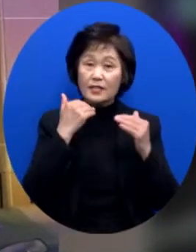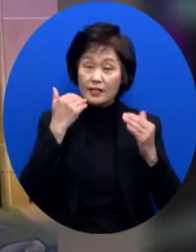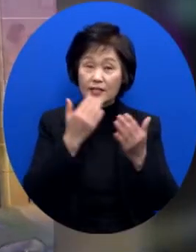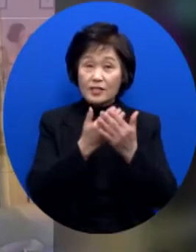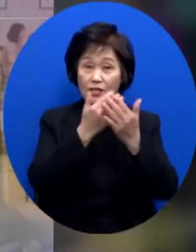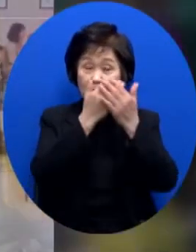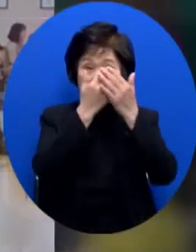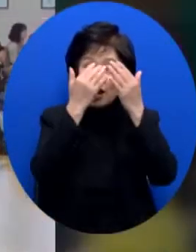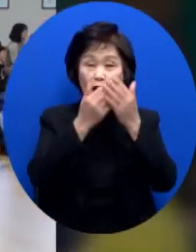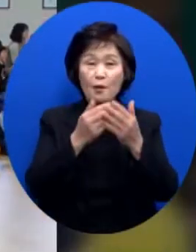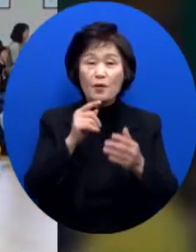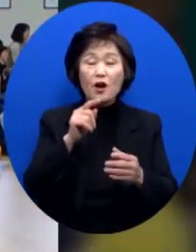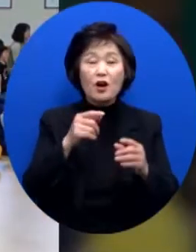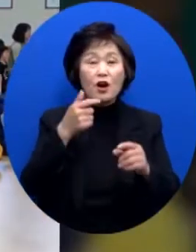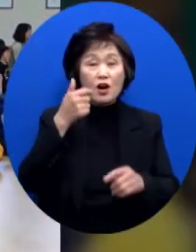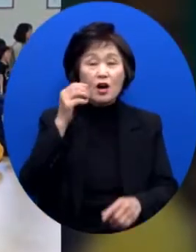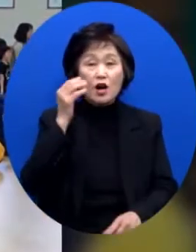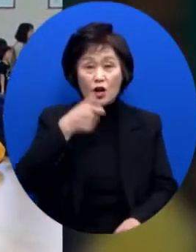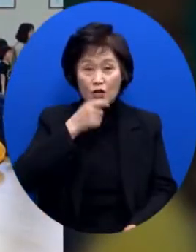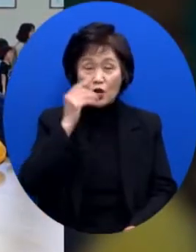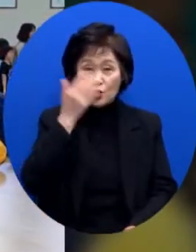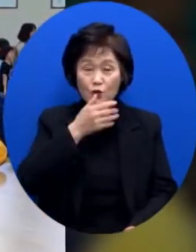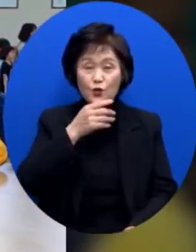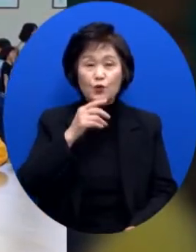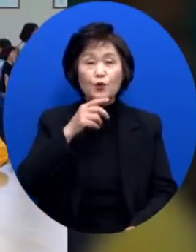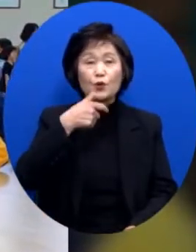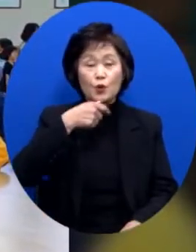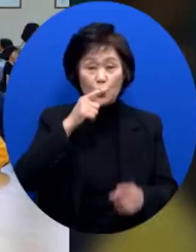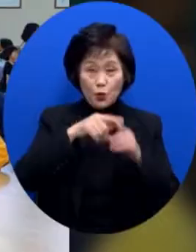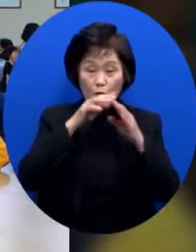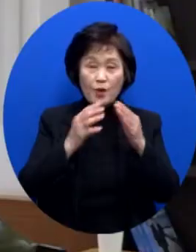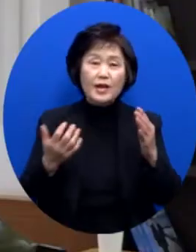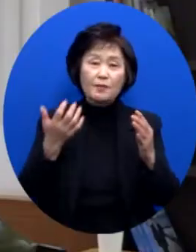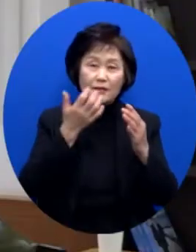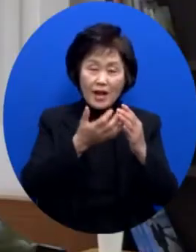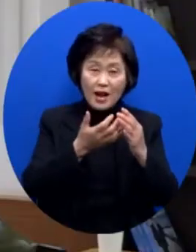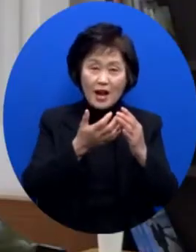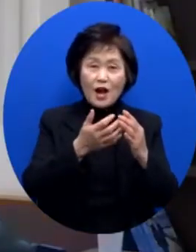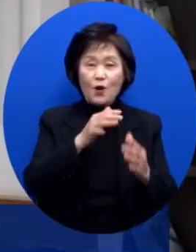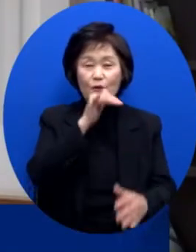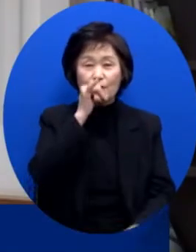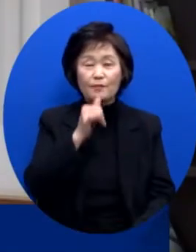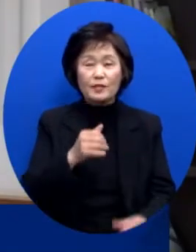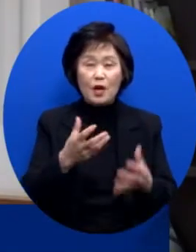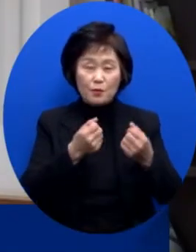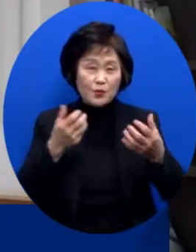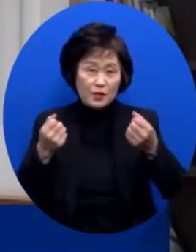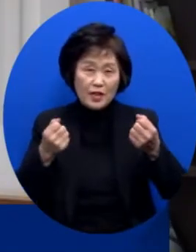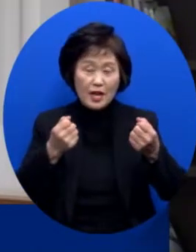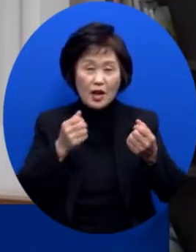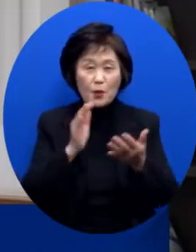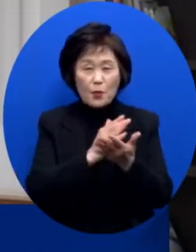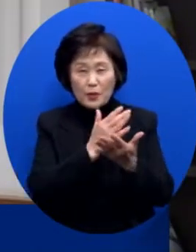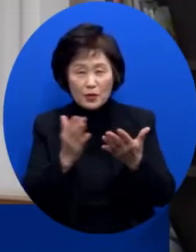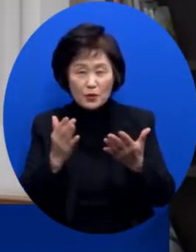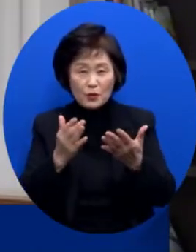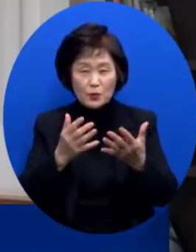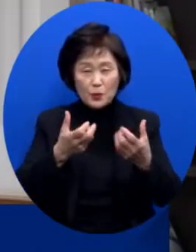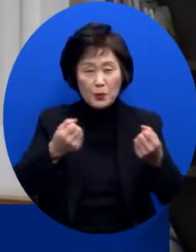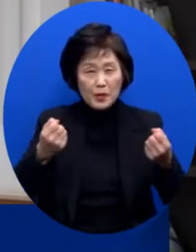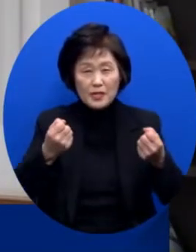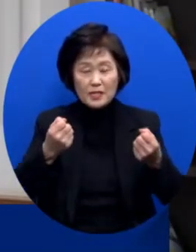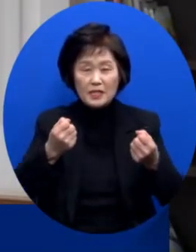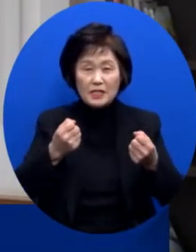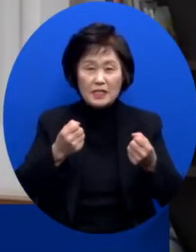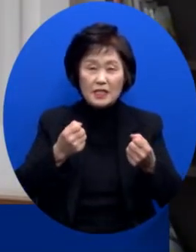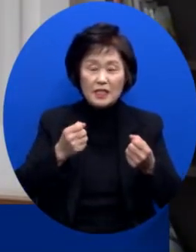원도막 교회를 입당하는 등 연합 사역의 모델로 주목받고 있습니다. 분열되어지고 나눠지고 또 둘로 양분되어지는